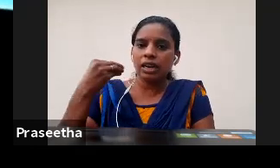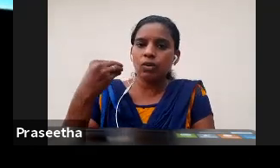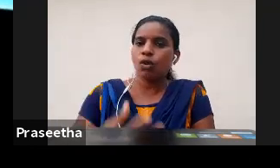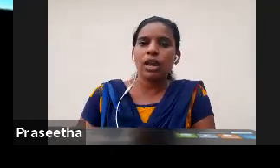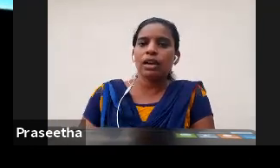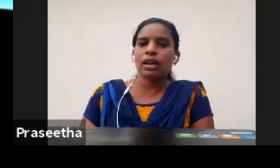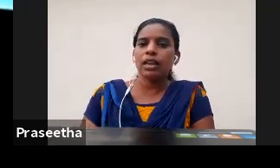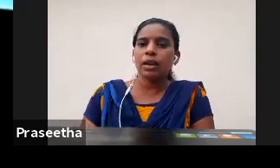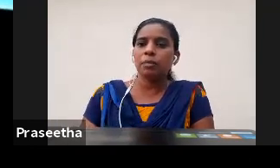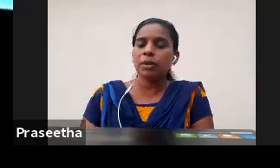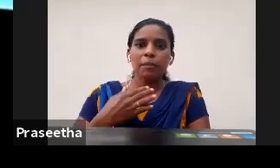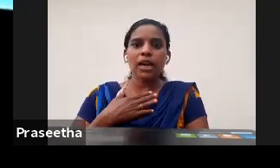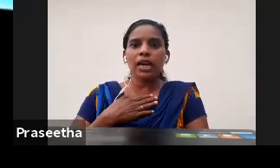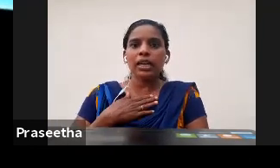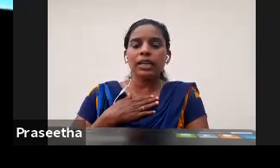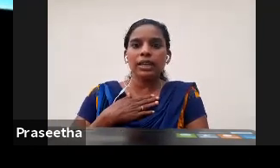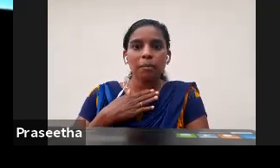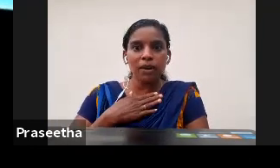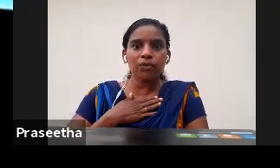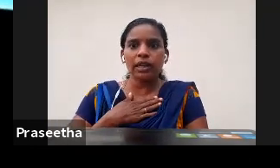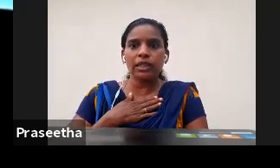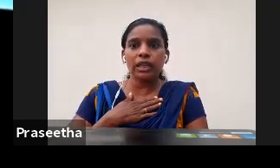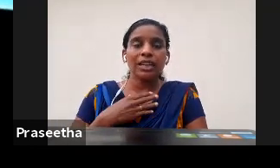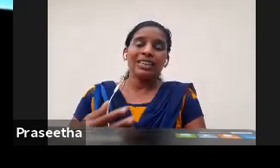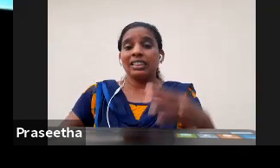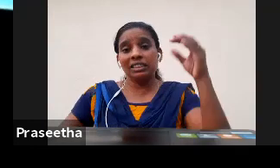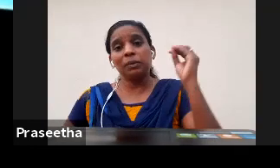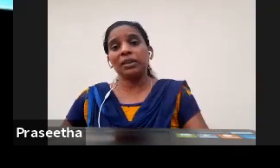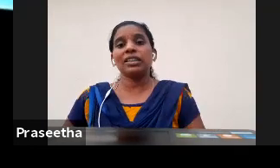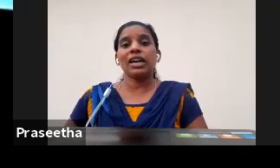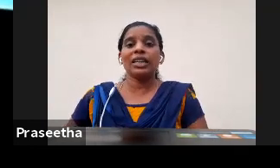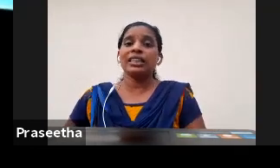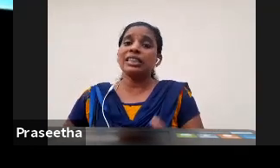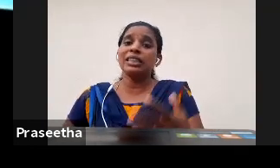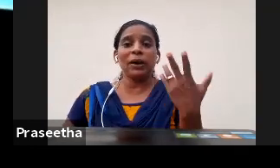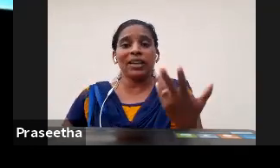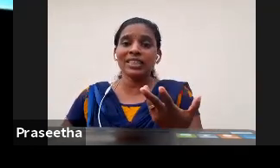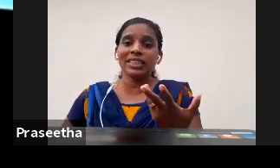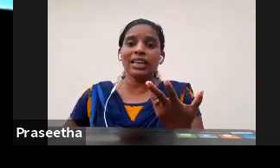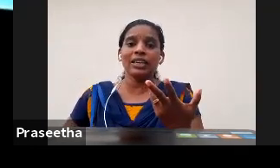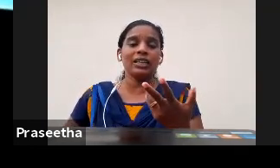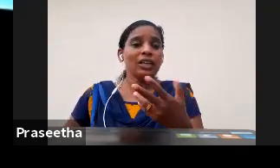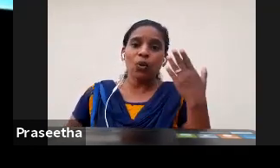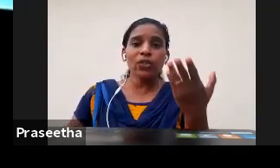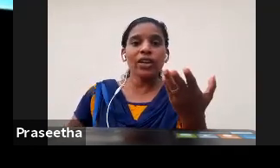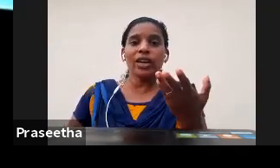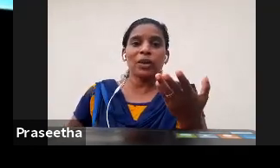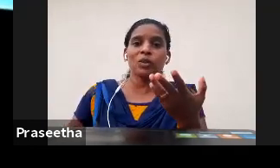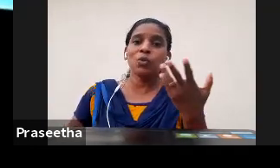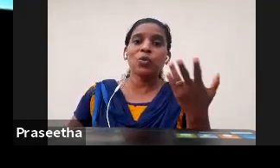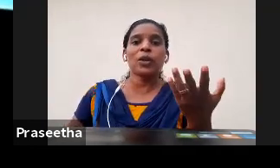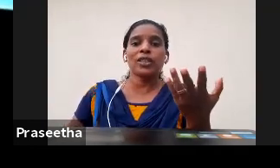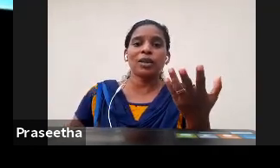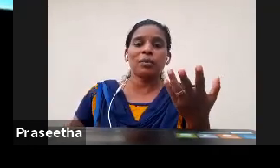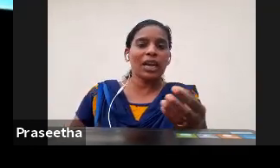ഞങ്ങളെ ഉൾക്കൊള്ളാൻ കഴിയുന്നില്ല. ഇപ്പൊ നമുക്കാണെങ്കിൽ നമ്മുടെ ഫീലിംഗ് എന്താ, എത്ര പറഞ്ഞിട്ട് കാര്യമില്ല, എന്ത് പറഞ്ഞിട്ട് കാര്യമില്ല, ഒന്നോ രണ്ടോ